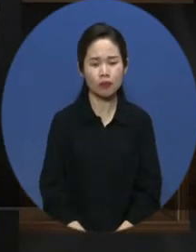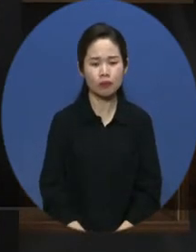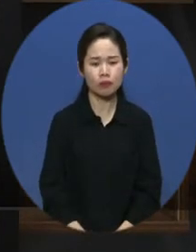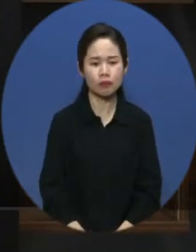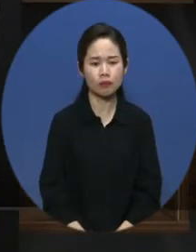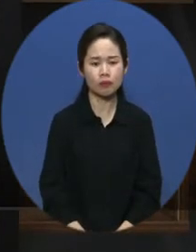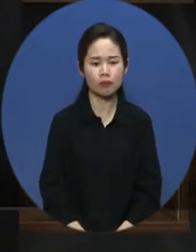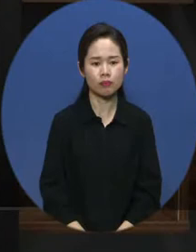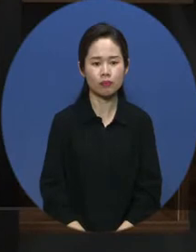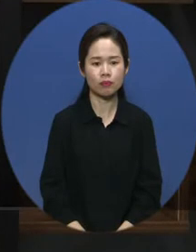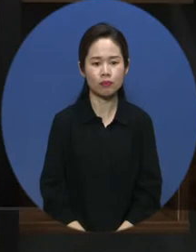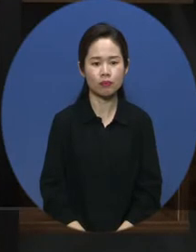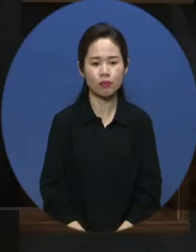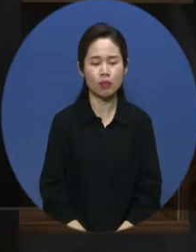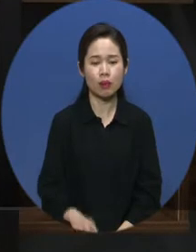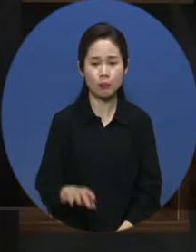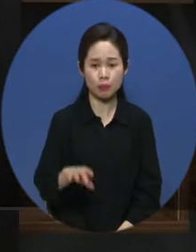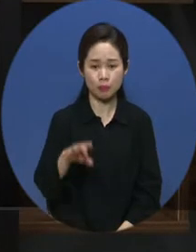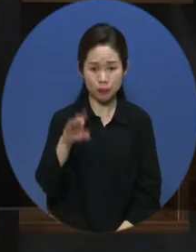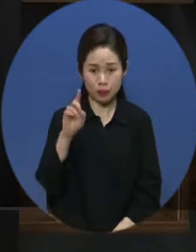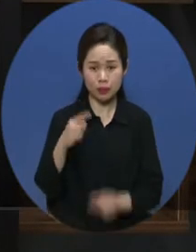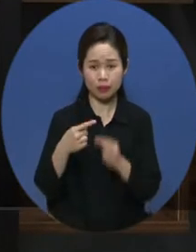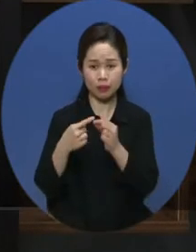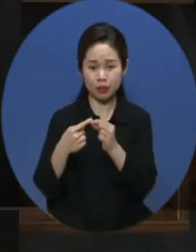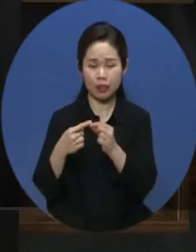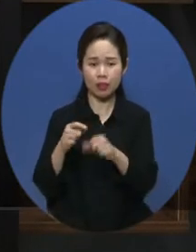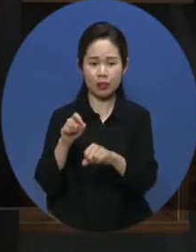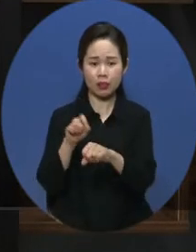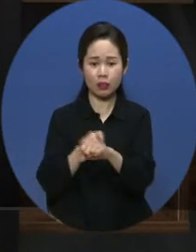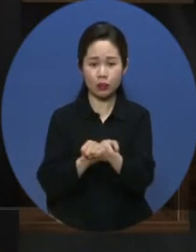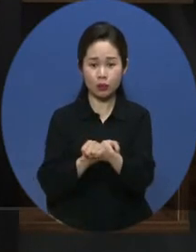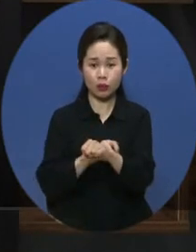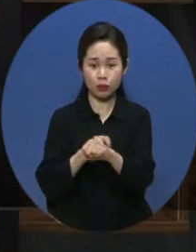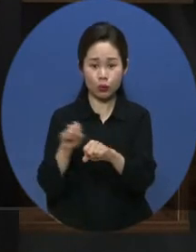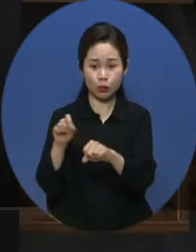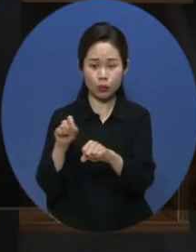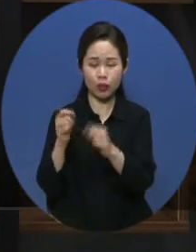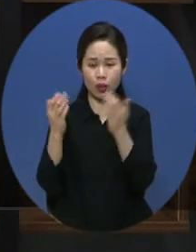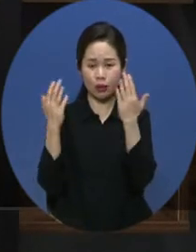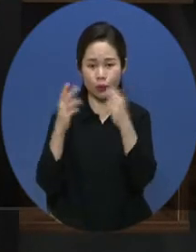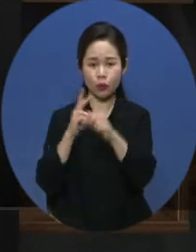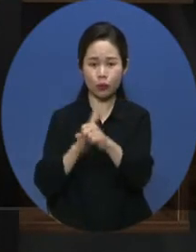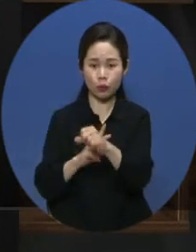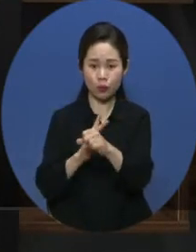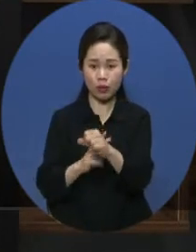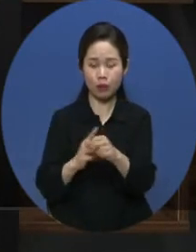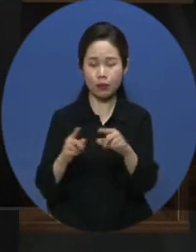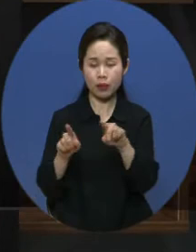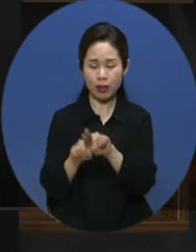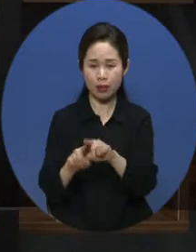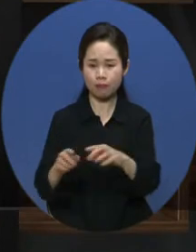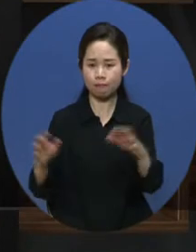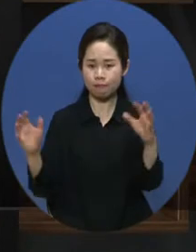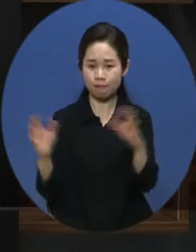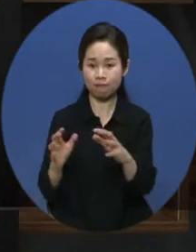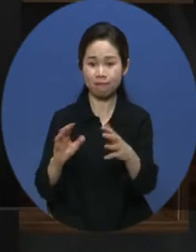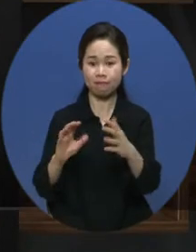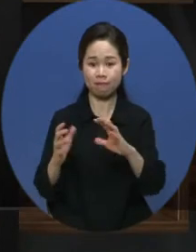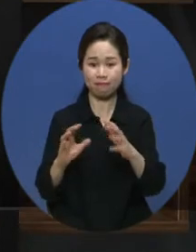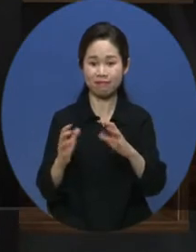우선은 저희가 특수학 교사분들하고 계속 이 기획회의 단계 때부터 논의를 하게